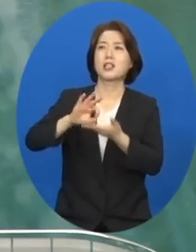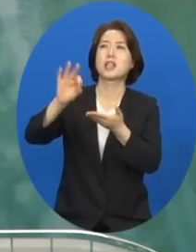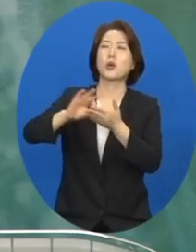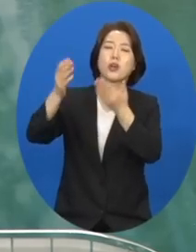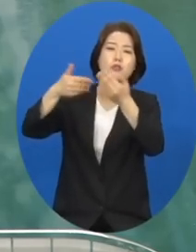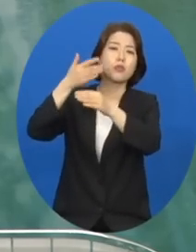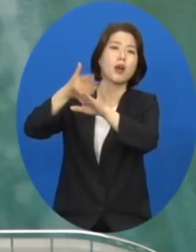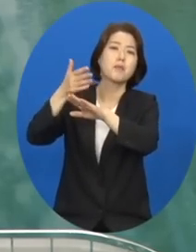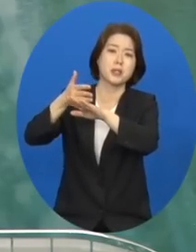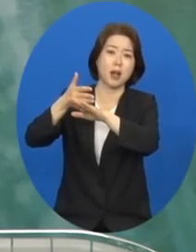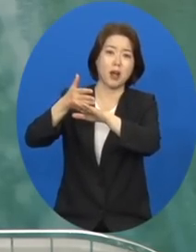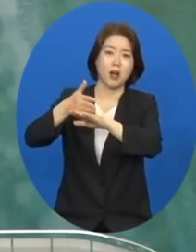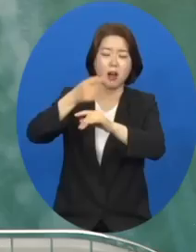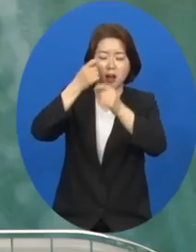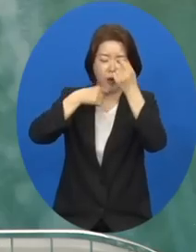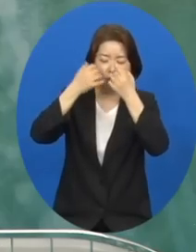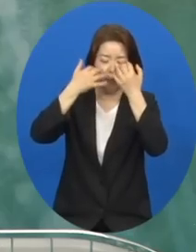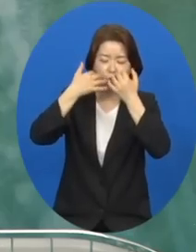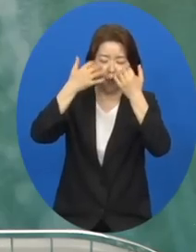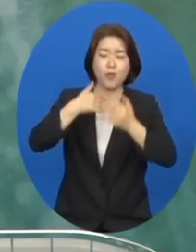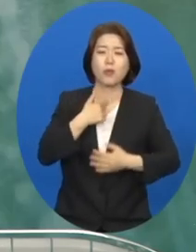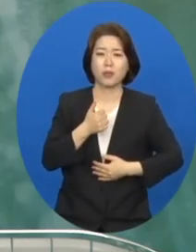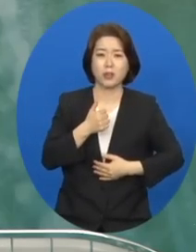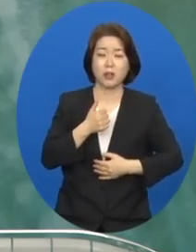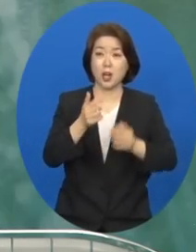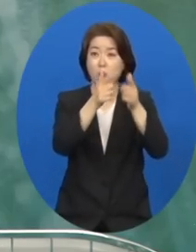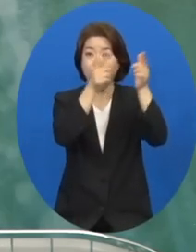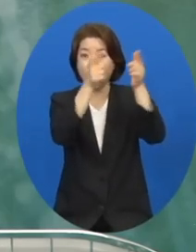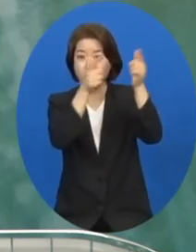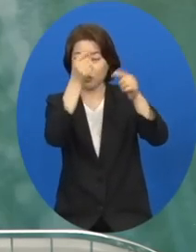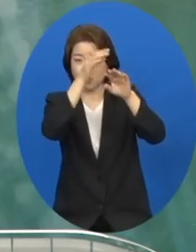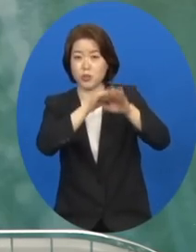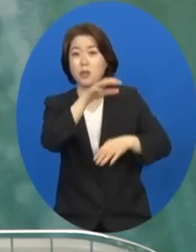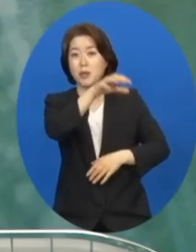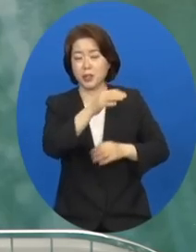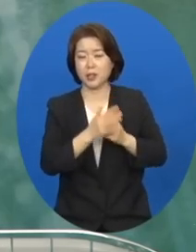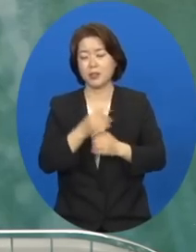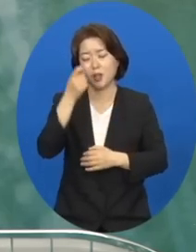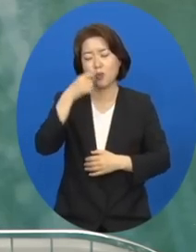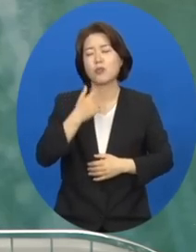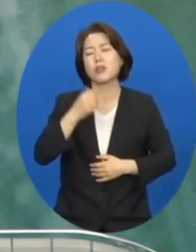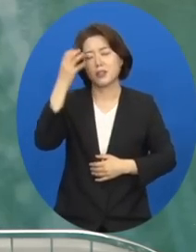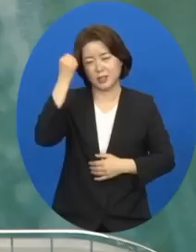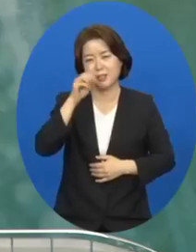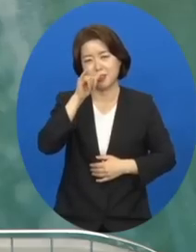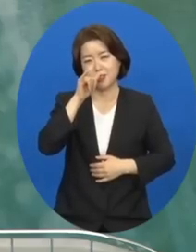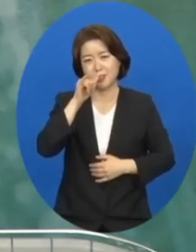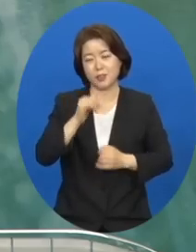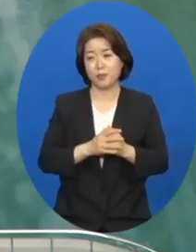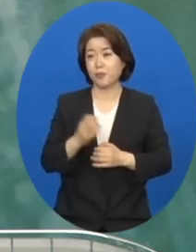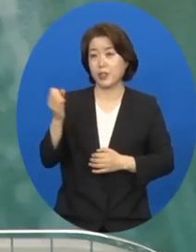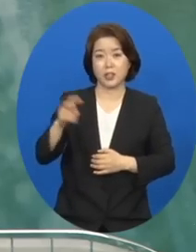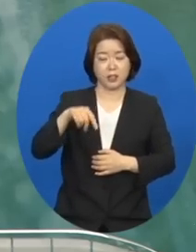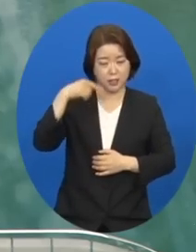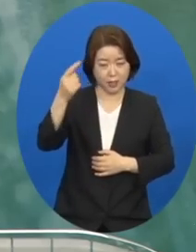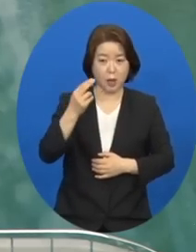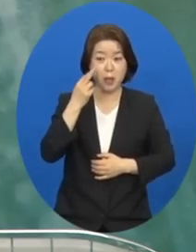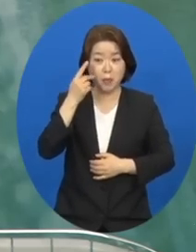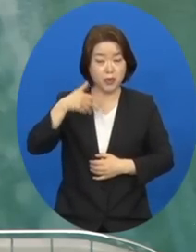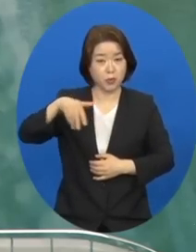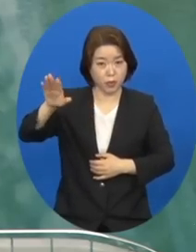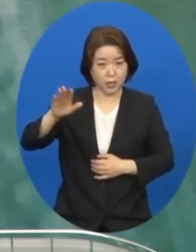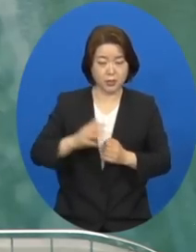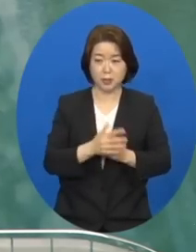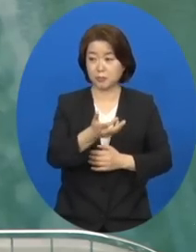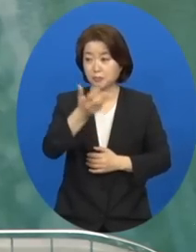감사합니다 그렇게 펑펑 울었던 그 6층 예배당에서 그 울었던 기억이 나요 그리고 미국에 가서 아르바이트를 하게